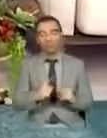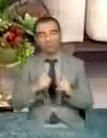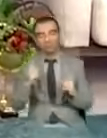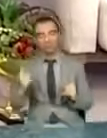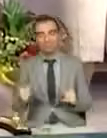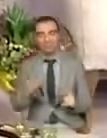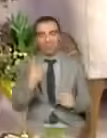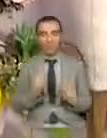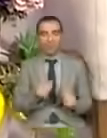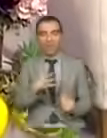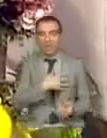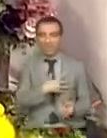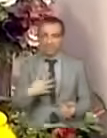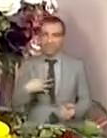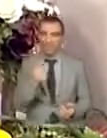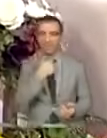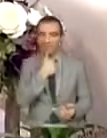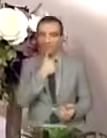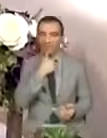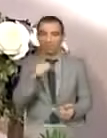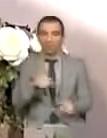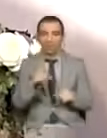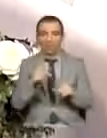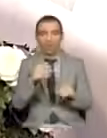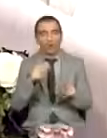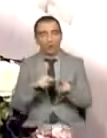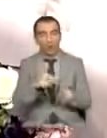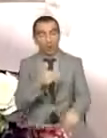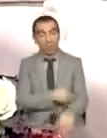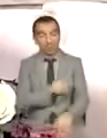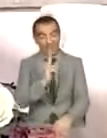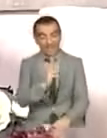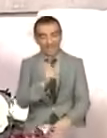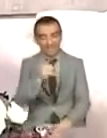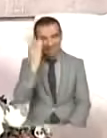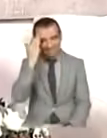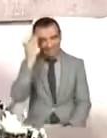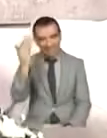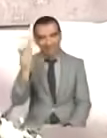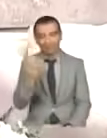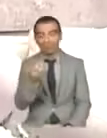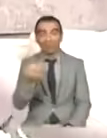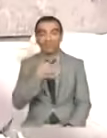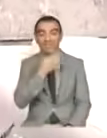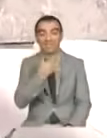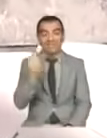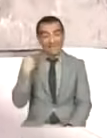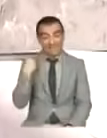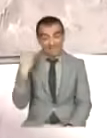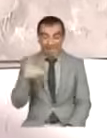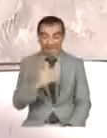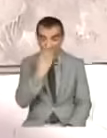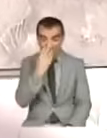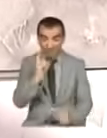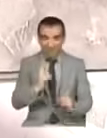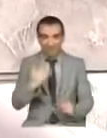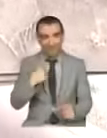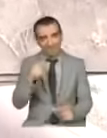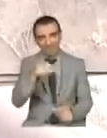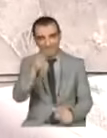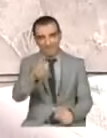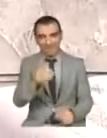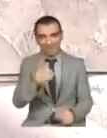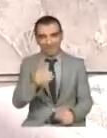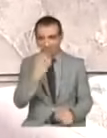ol. İnşallah. Anneye, babaya, buradan Demokratik Kongo'ya bizden selamlar. Aleyküm selam. Çok teşekkür ederim. En kısa zamanda yine bekliyoruz. Tamam. Ya da ben geleyim size.